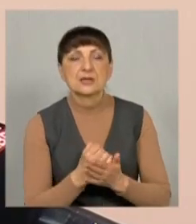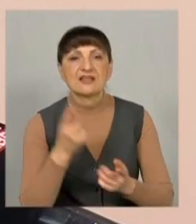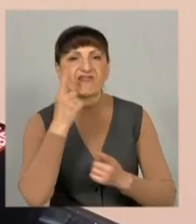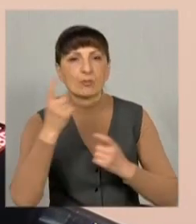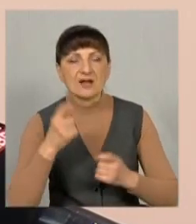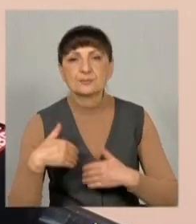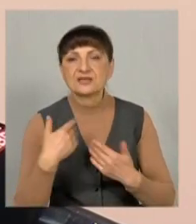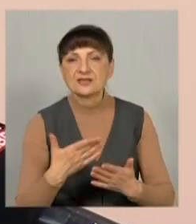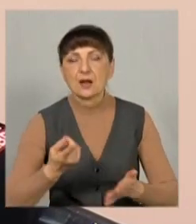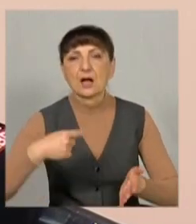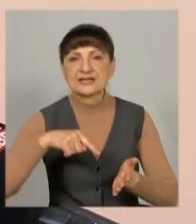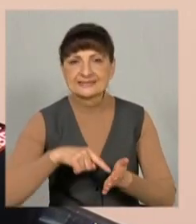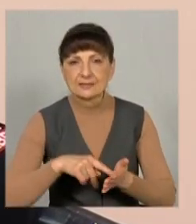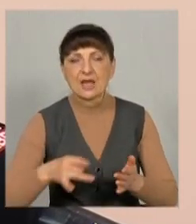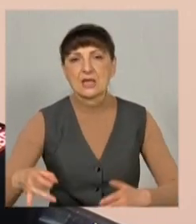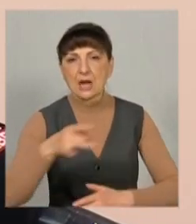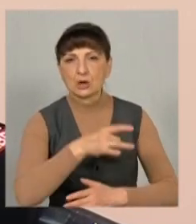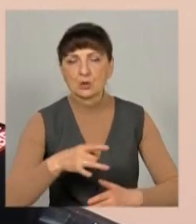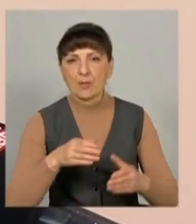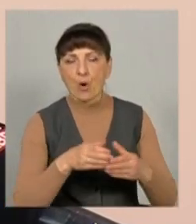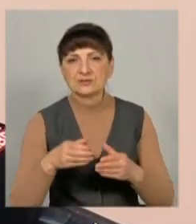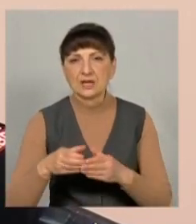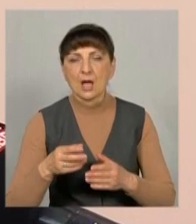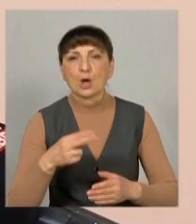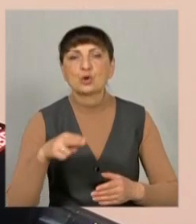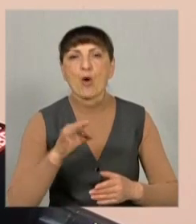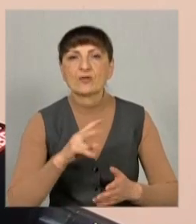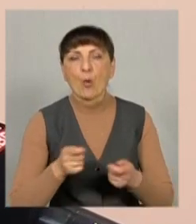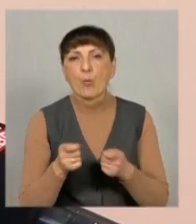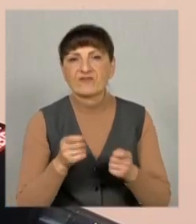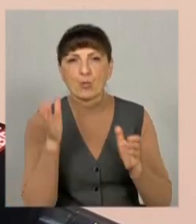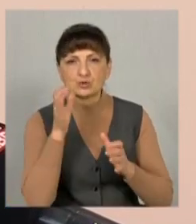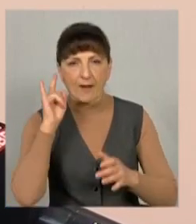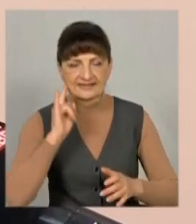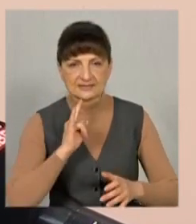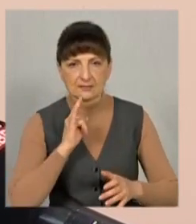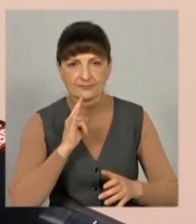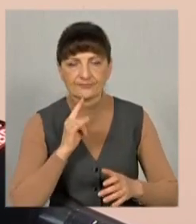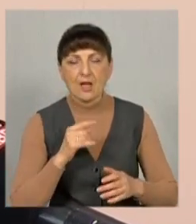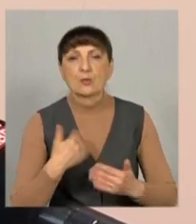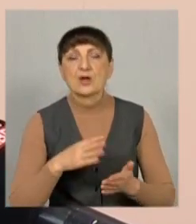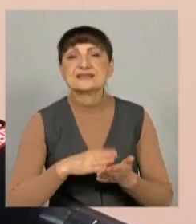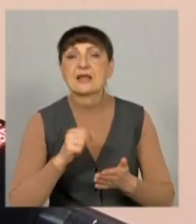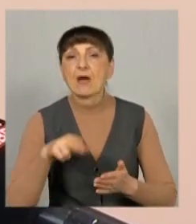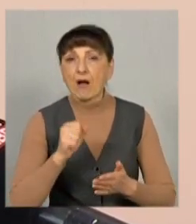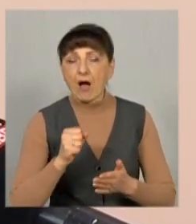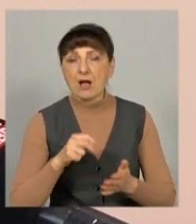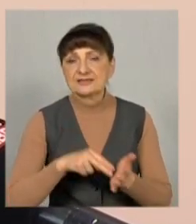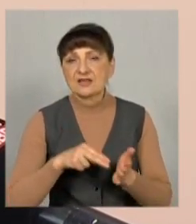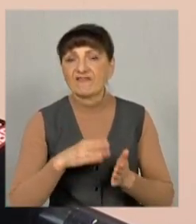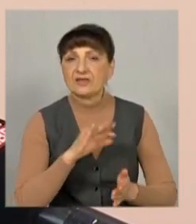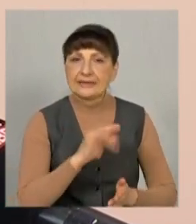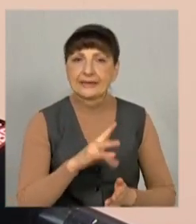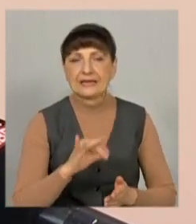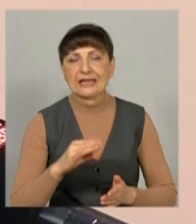информации, предоставленной городскими и районными отделениями Духовного управления мусульман Казахстана. Раздать фитр-садака можно ценой фиников и